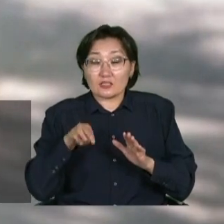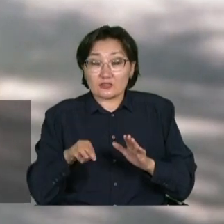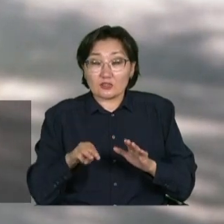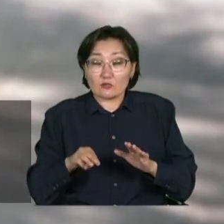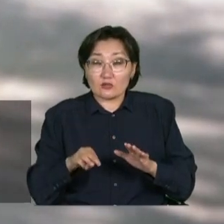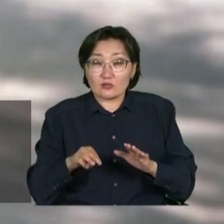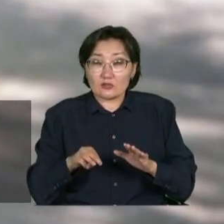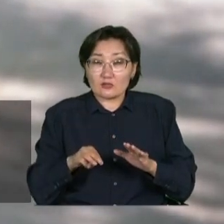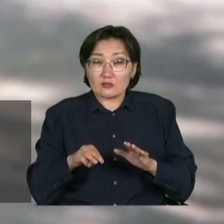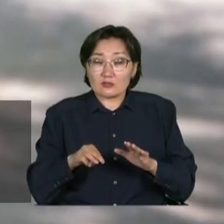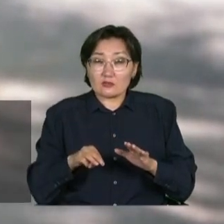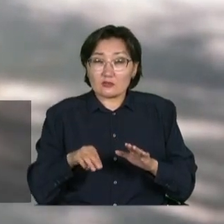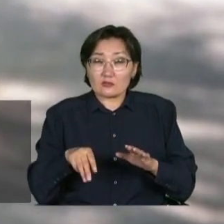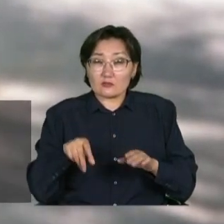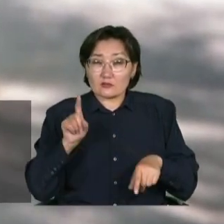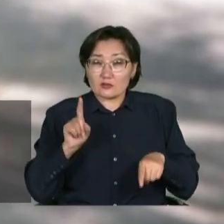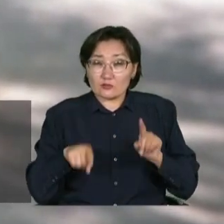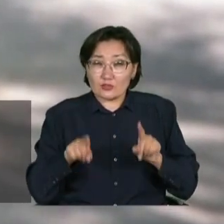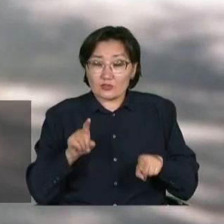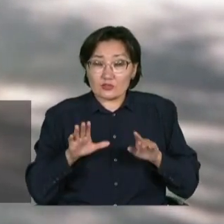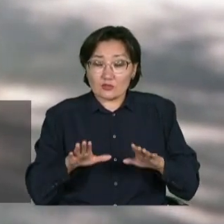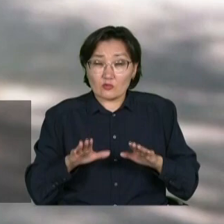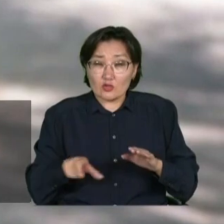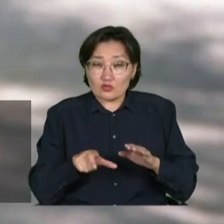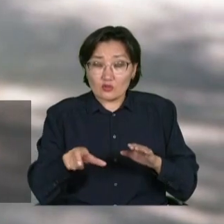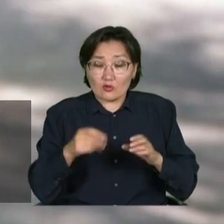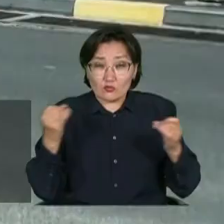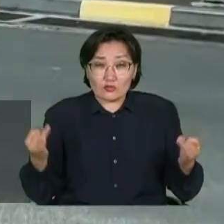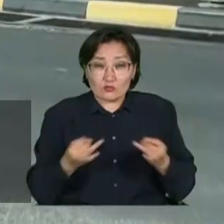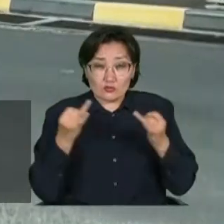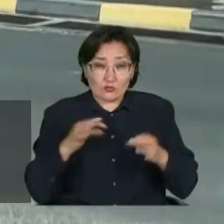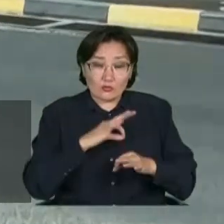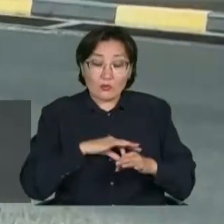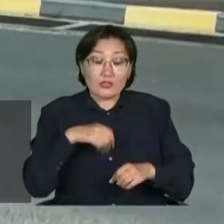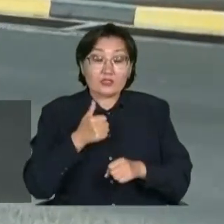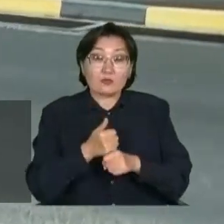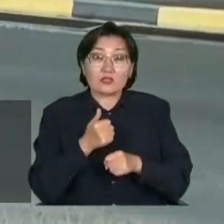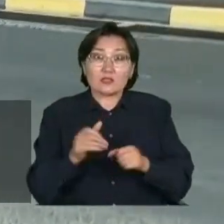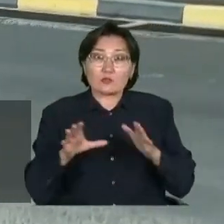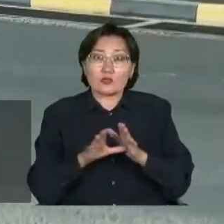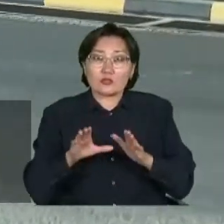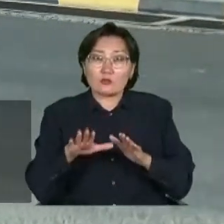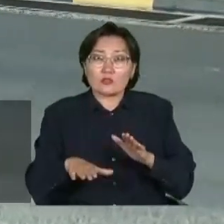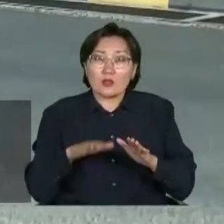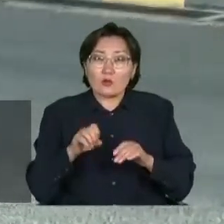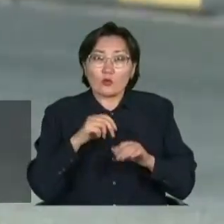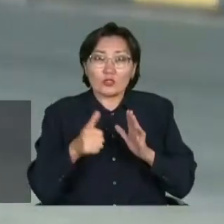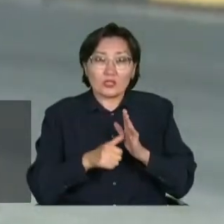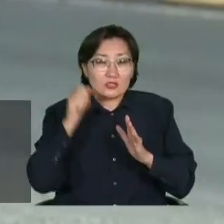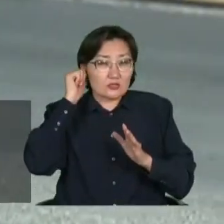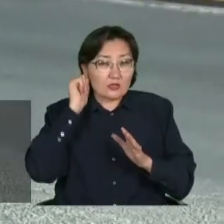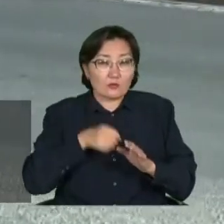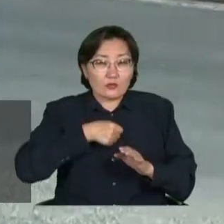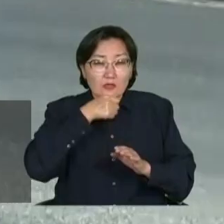сет кейбіреулері жаңағы тек әшін жолда қызық үшін жүреді. Негізі электросамокатты 16 жастан жоғары,